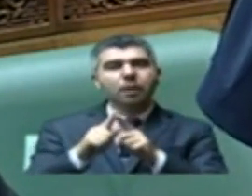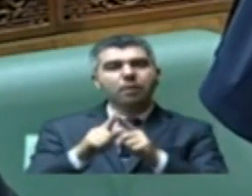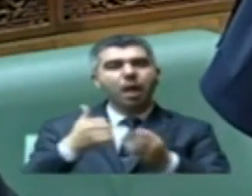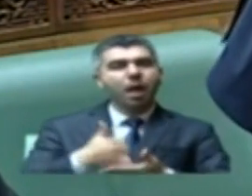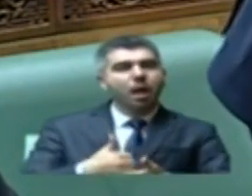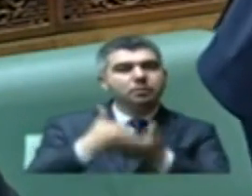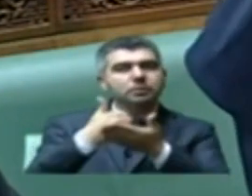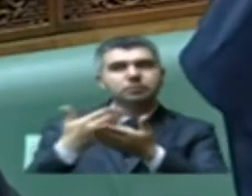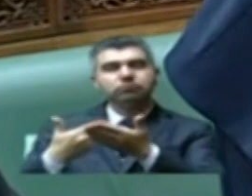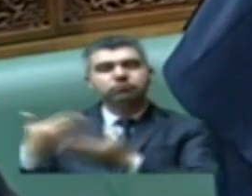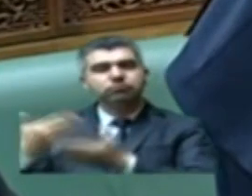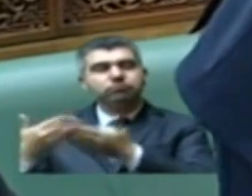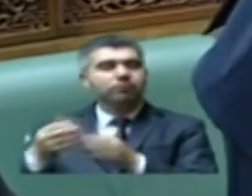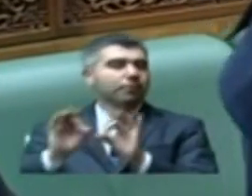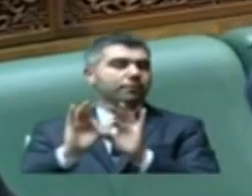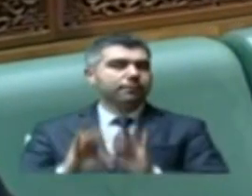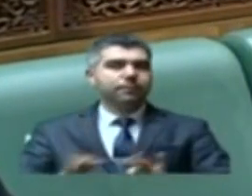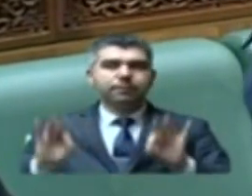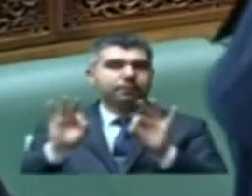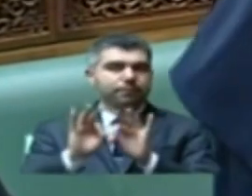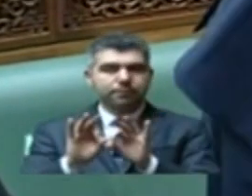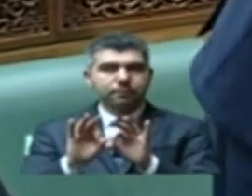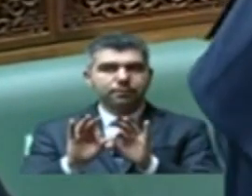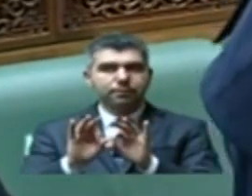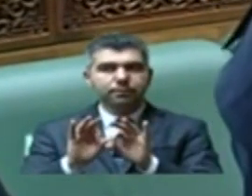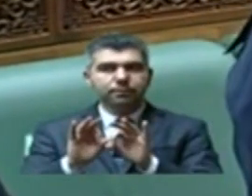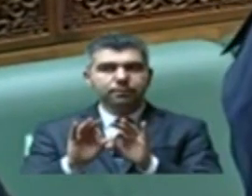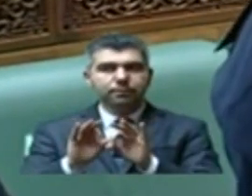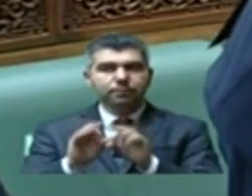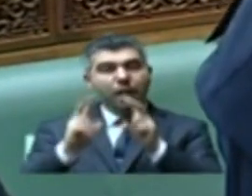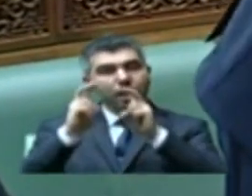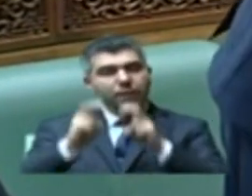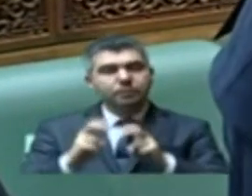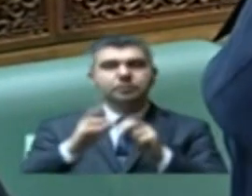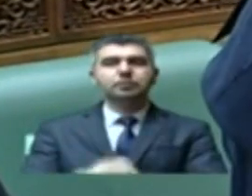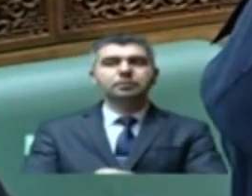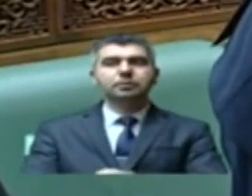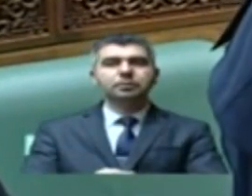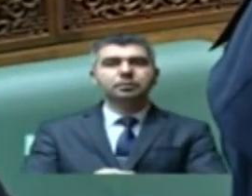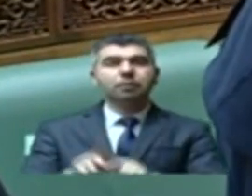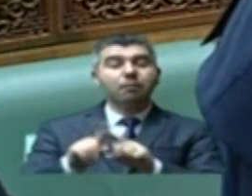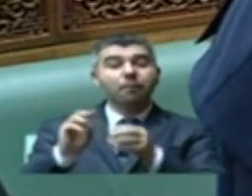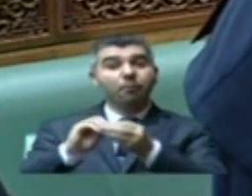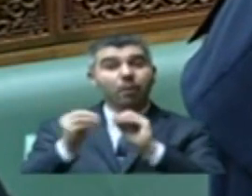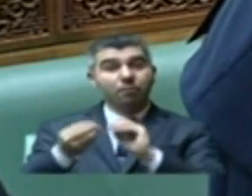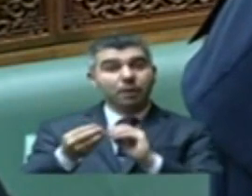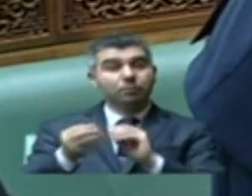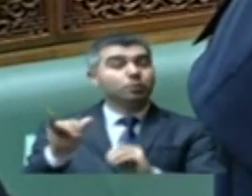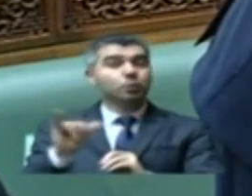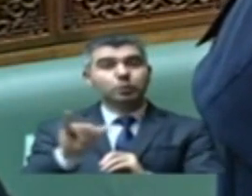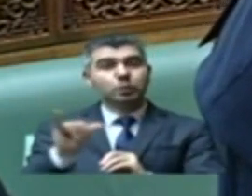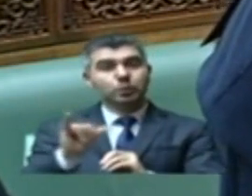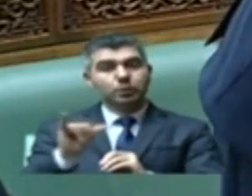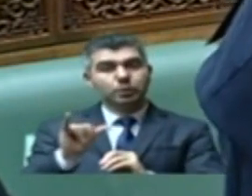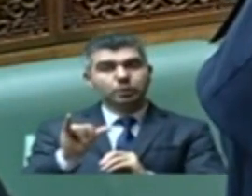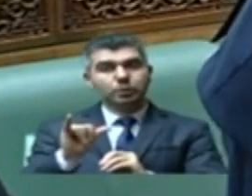ديال الاستثمارات، هذه يمكن استثمارات اللي كديرها الجاليه للمردوديه ديالها اقل، ماشي لان المشكل من عند الاعضاء